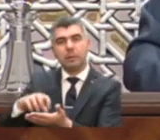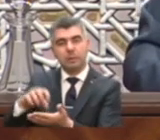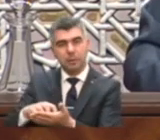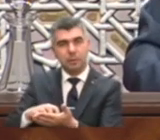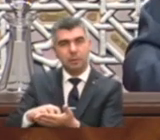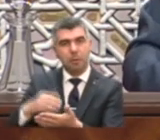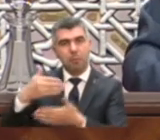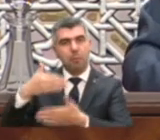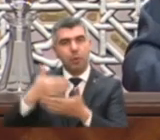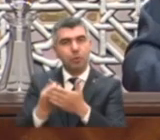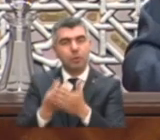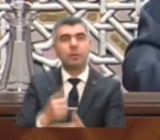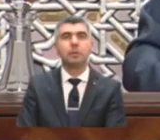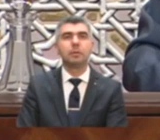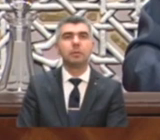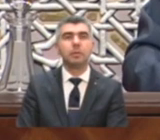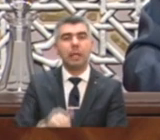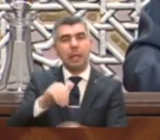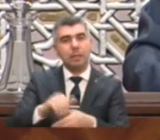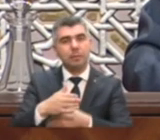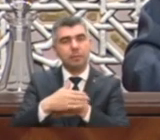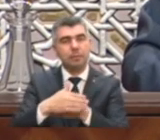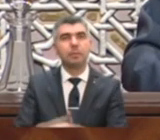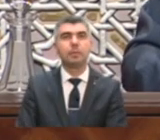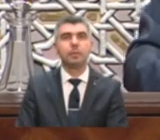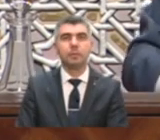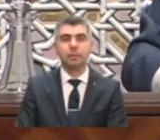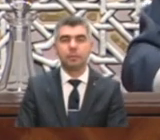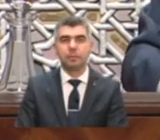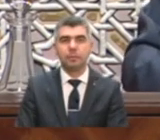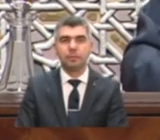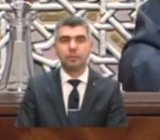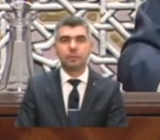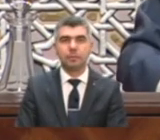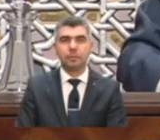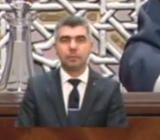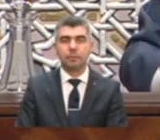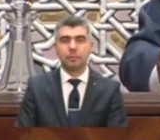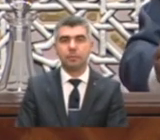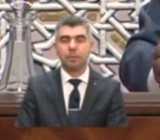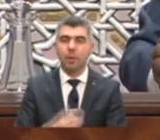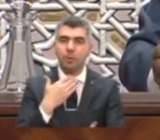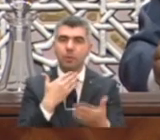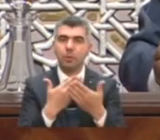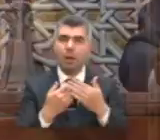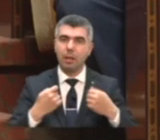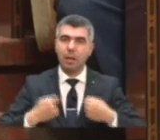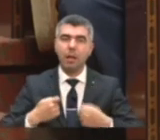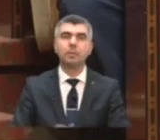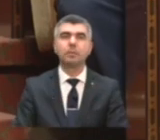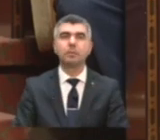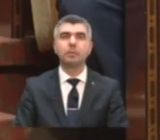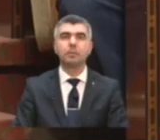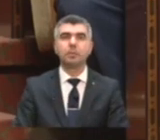والسادة نوال المحترمين فريق التجمع الوطني الأحرار. تفضل سي حداد. شكرا سيد رئيس. سيد